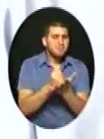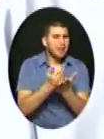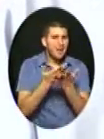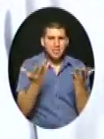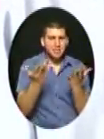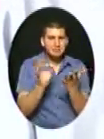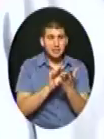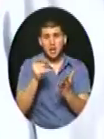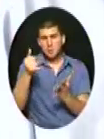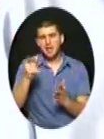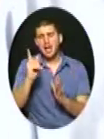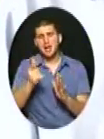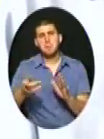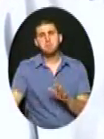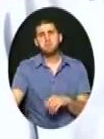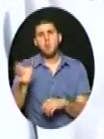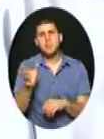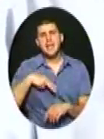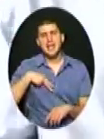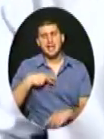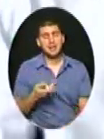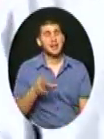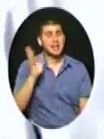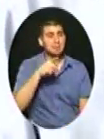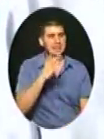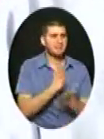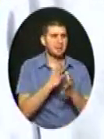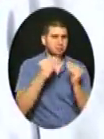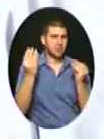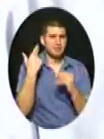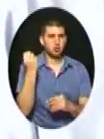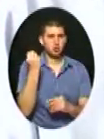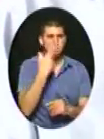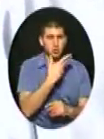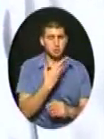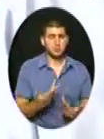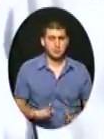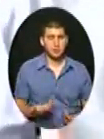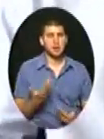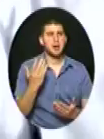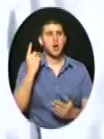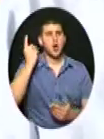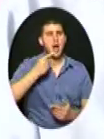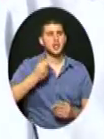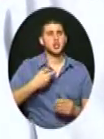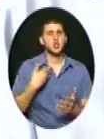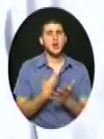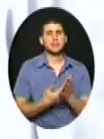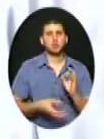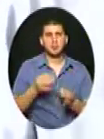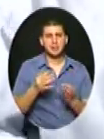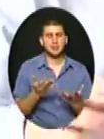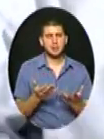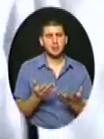משרד היום אתה רק ממונת מלי על המשרד הזה גם זה כבר פקה לפני שלושה שבועות כאשר בהוראת היועץ המשפטי